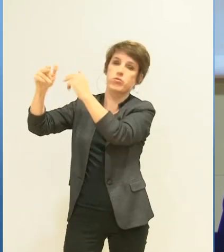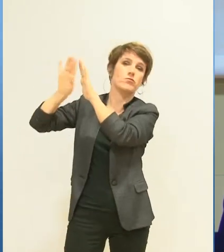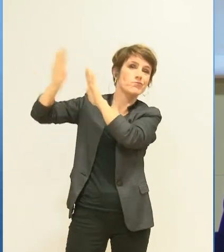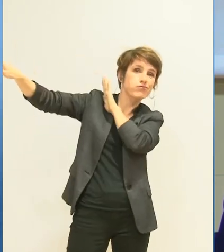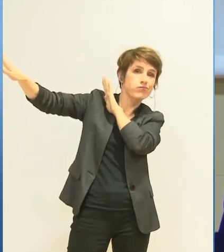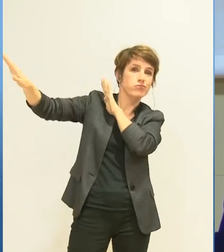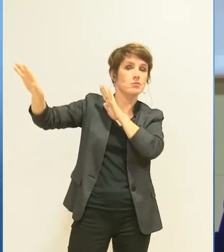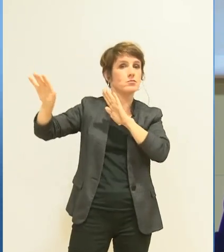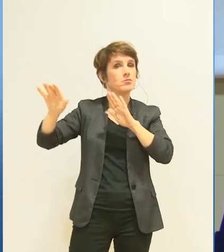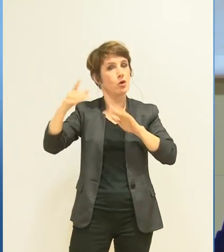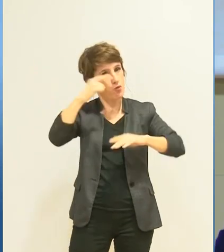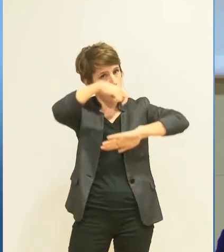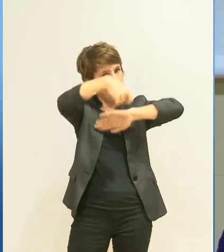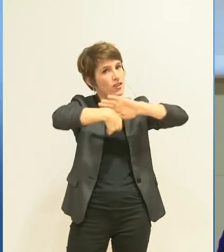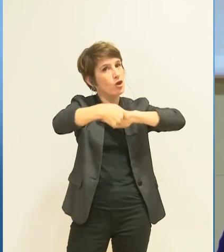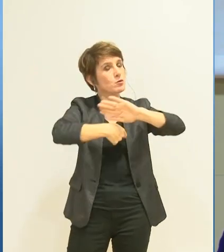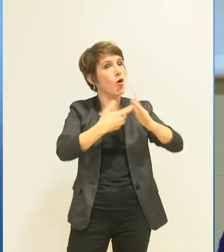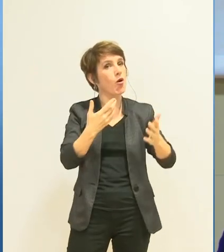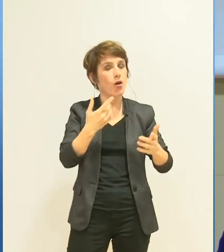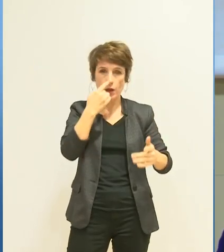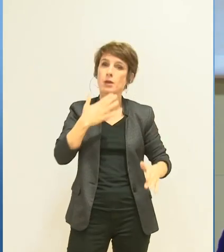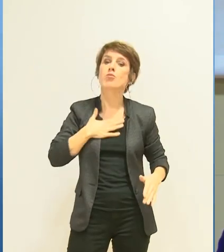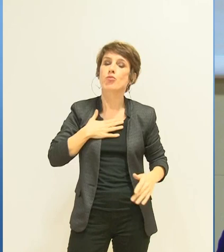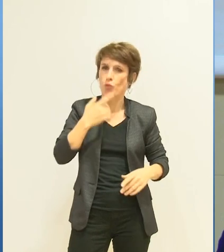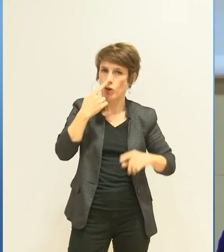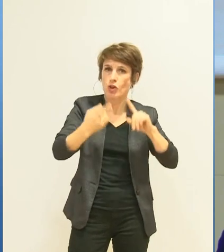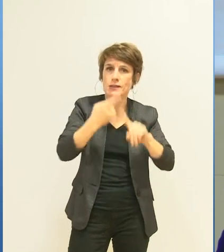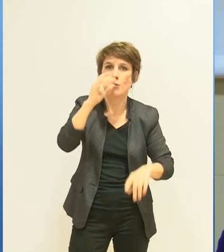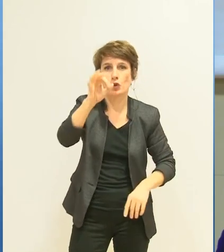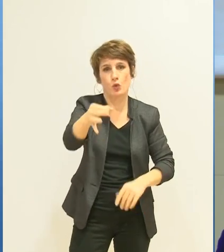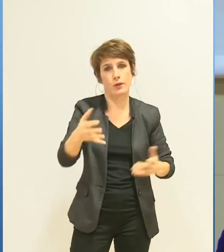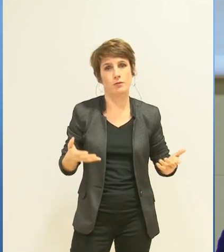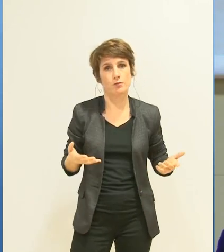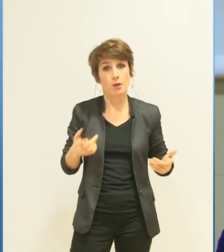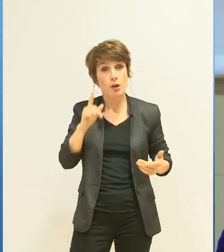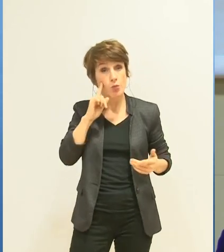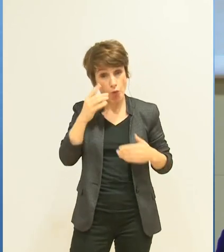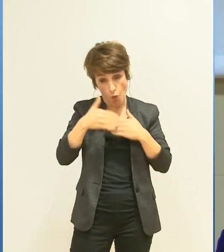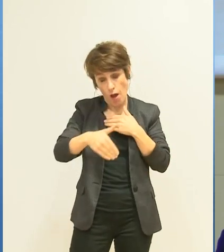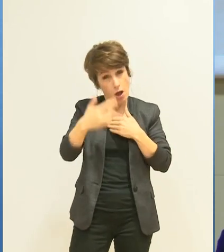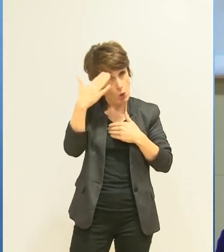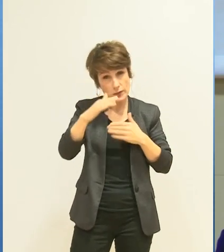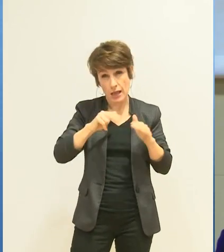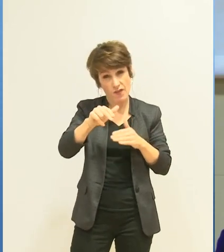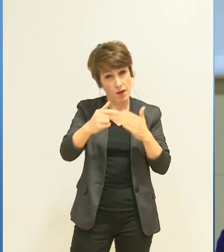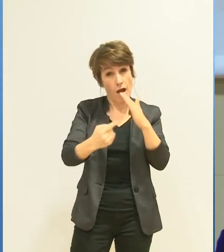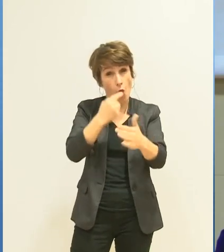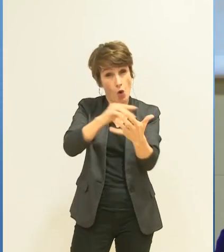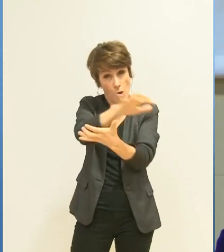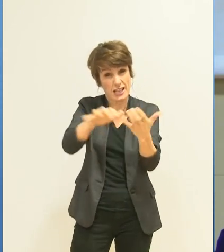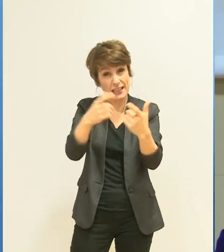financement des collectivités et ça me semble extrêmement important parce que nous sommes à l'aube d'une nouvelle crise financière